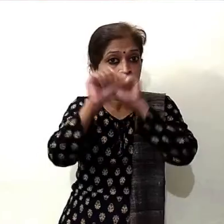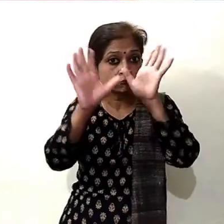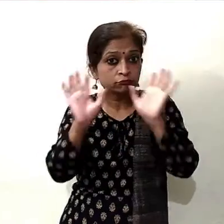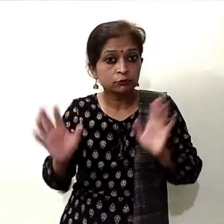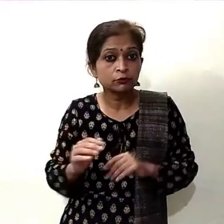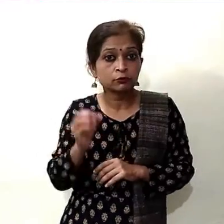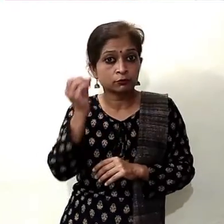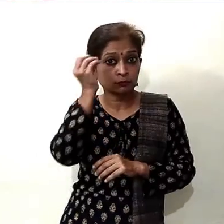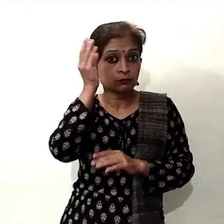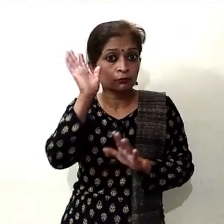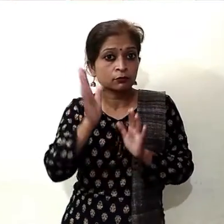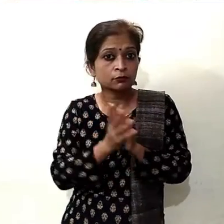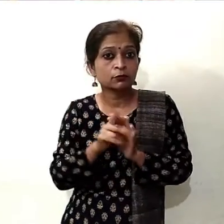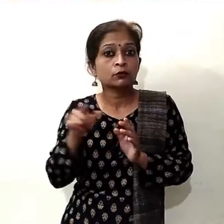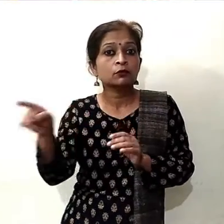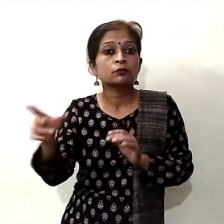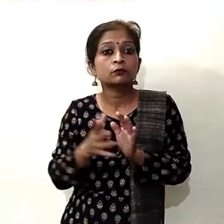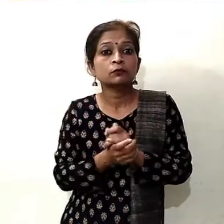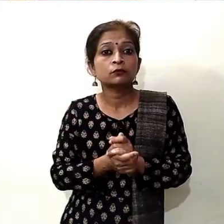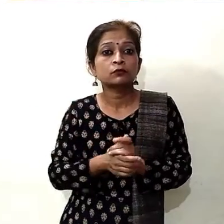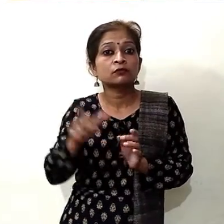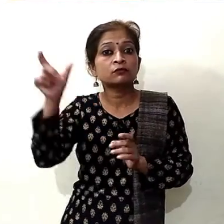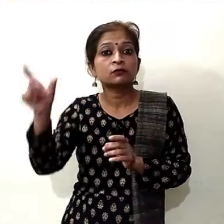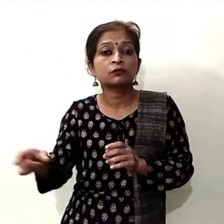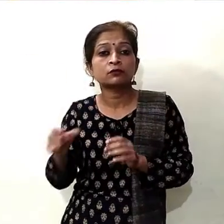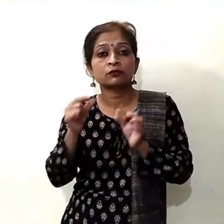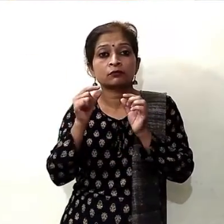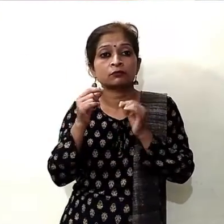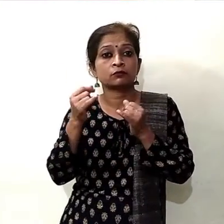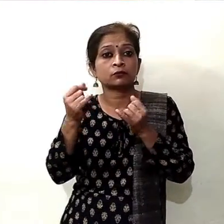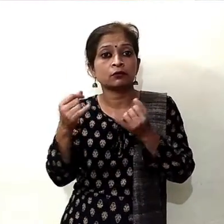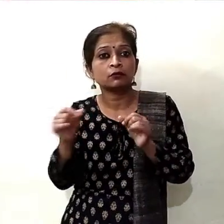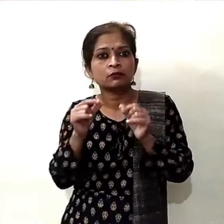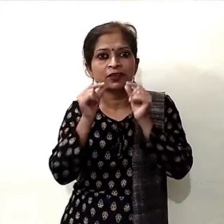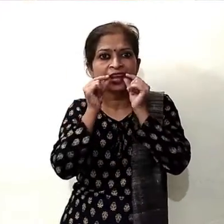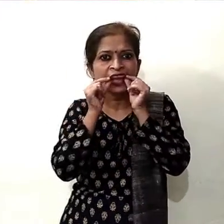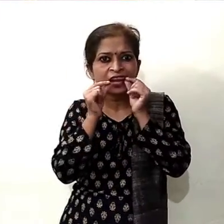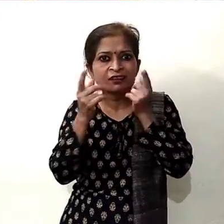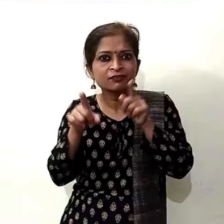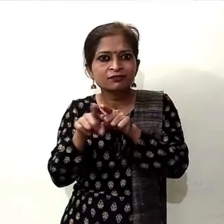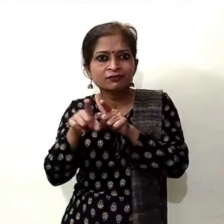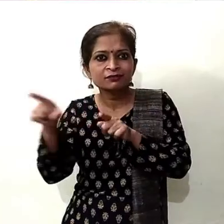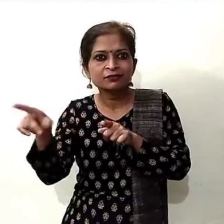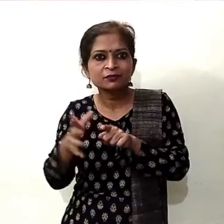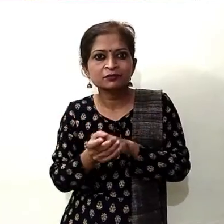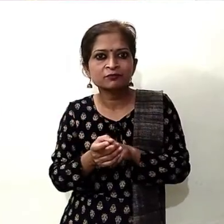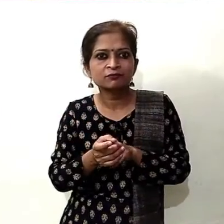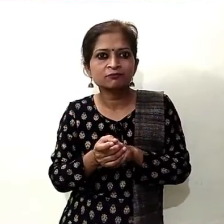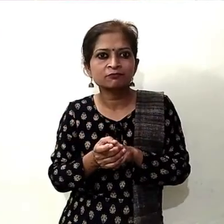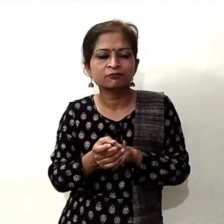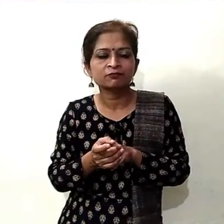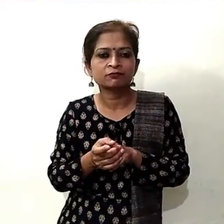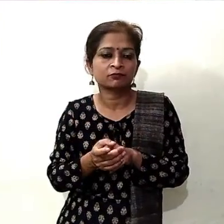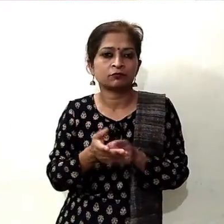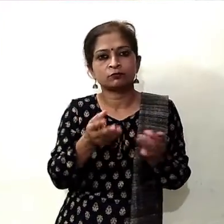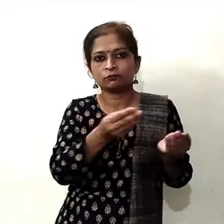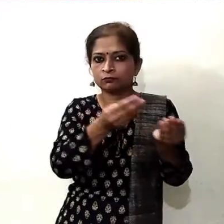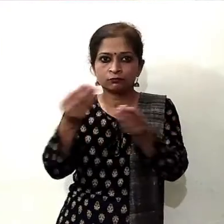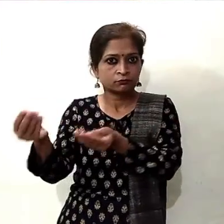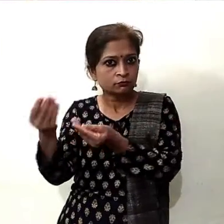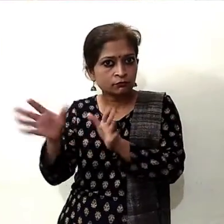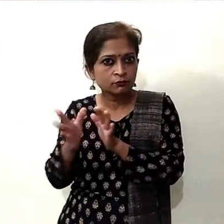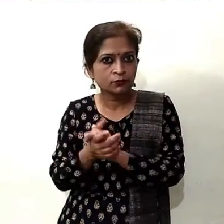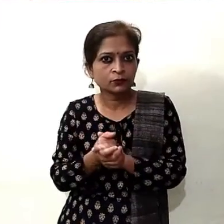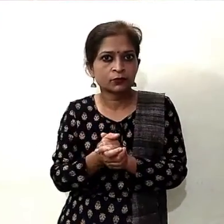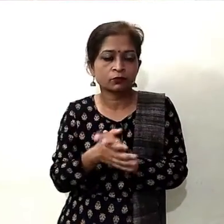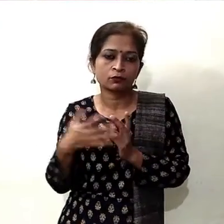प्रभावशाली था वो चला गया किसके पास? हिरण्याक्ष के पास। ये राक्षस, ये राक्षस, असुर। हाँ असुर है जी। तो असुर है, तो